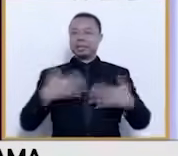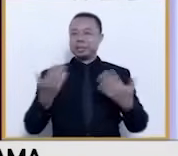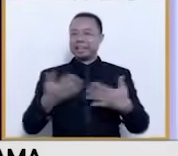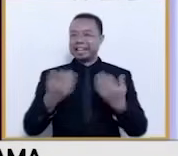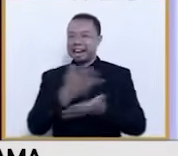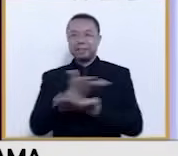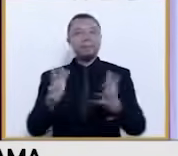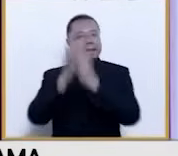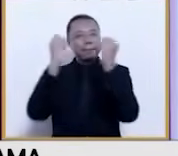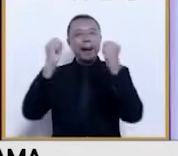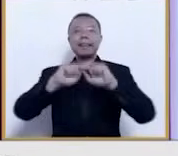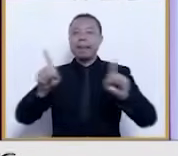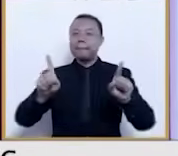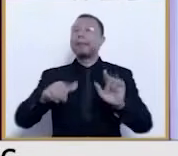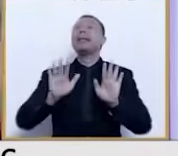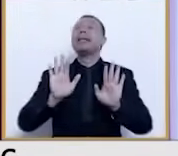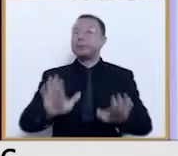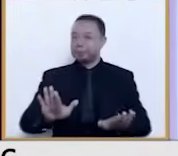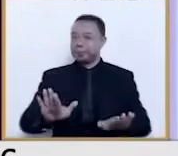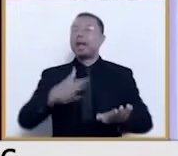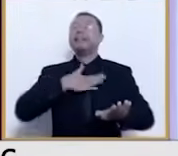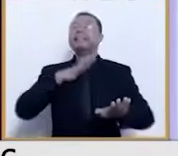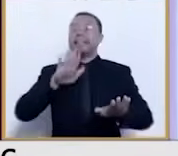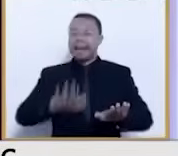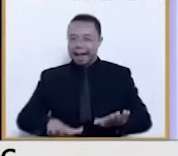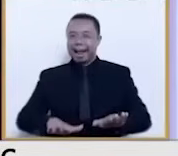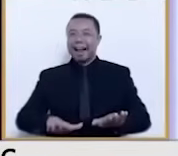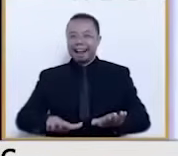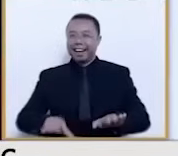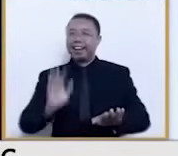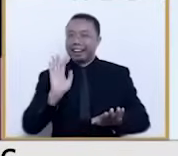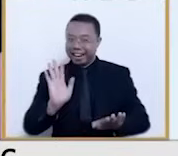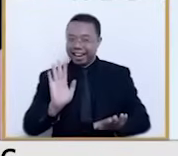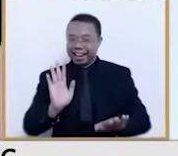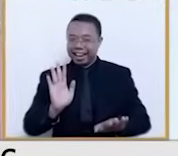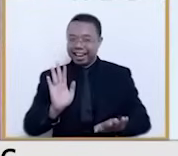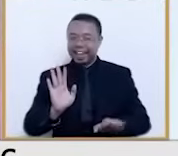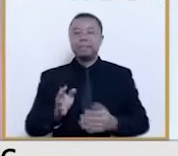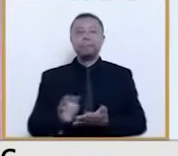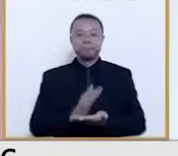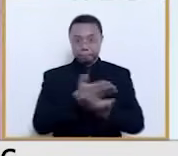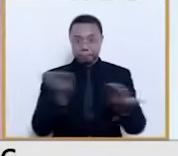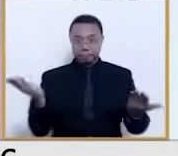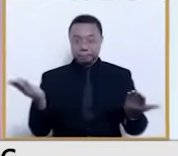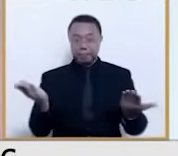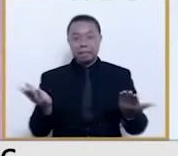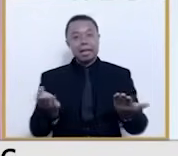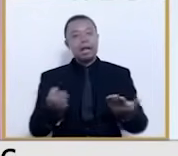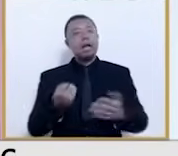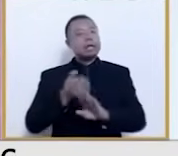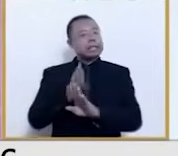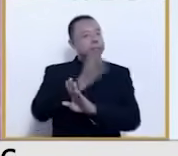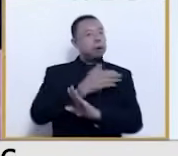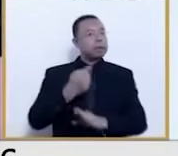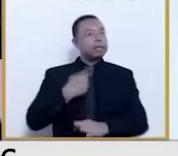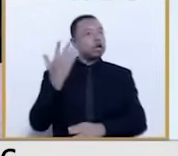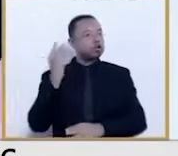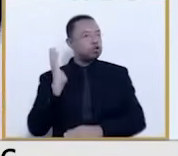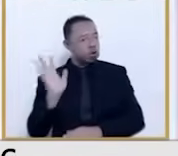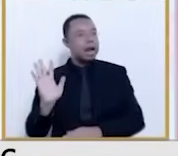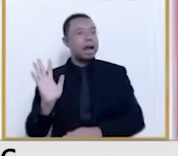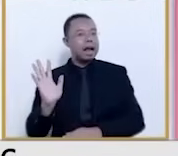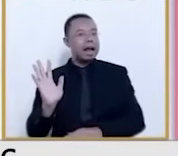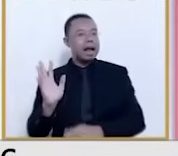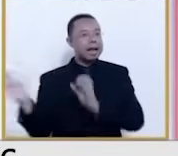semangatnya, tapi kita kontrol. Baik, Jamie dan pemirsa, beberapa waktu lalu kita juga sudah